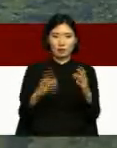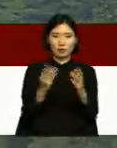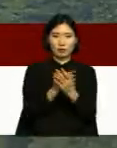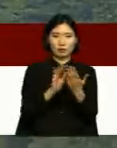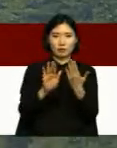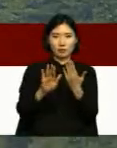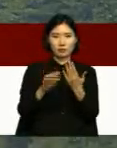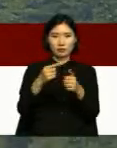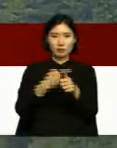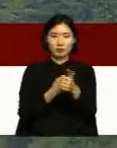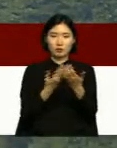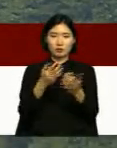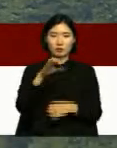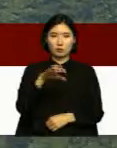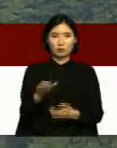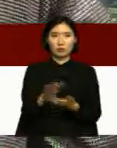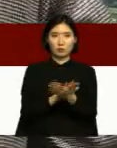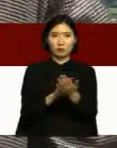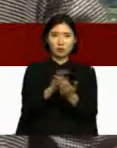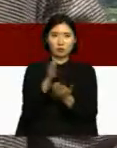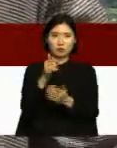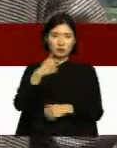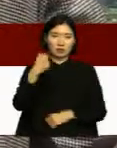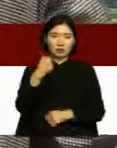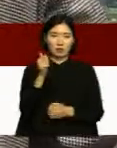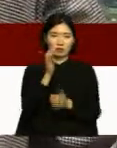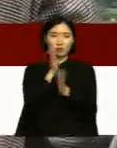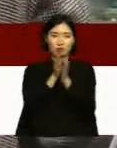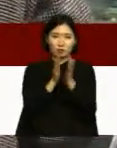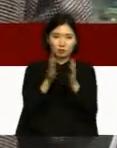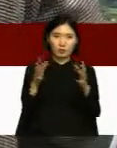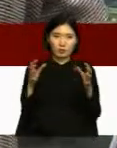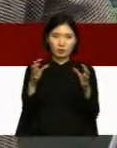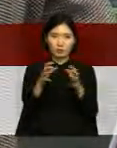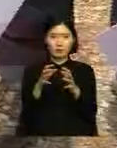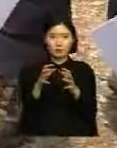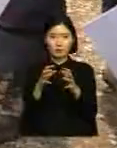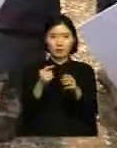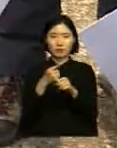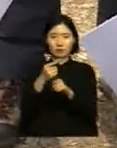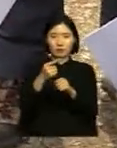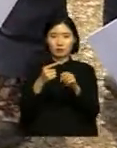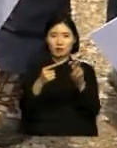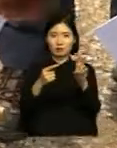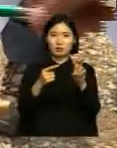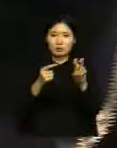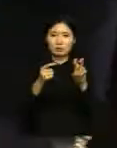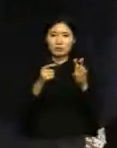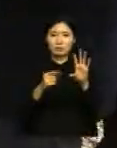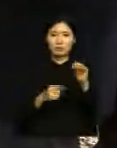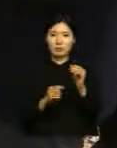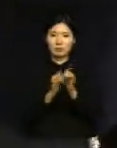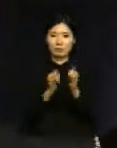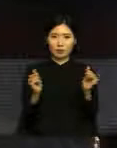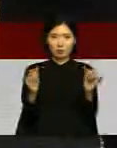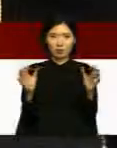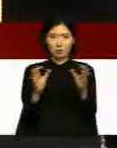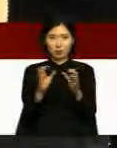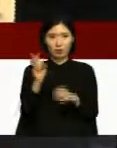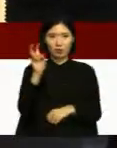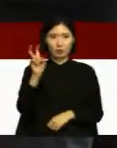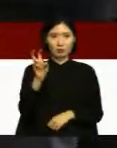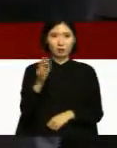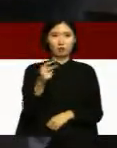준공되면 자연휴양림과 놀자숲을 합쳐 내년 한 해 20만 명 방문객을 유치할 수 있을 것으로 보입니다. 그럼 이 두